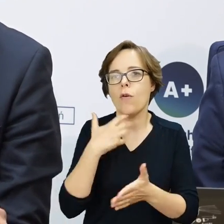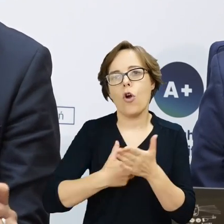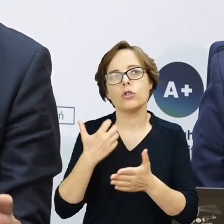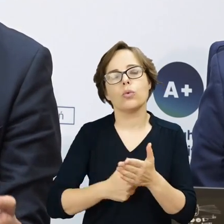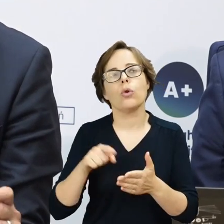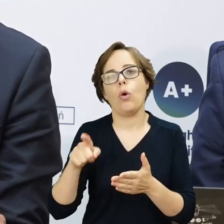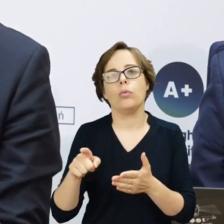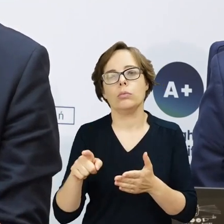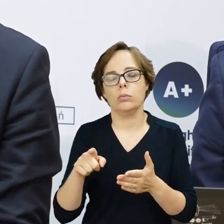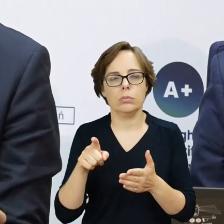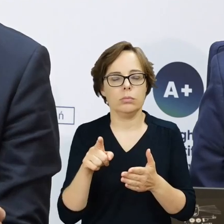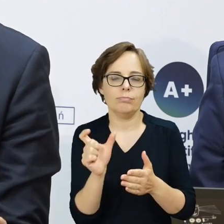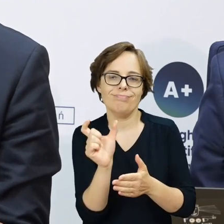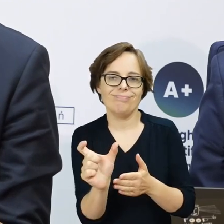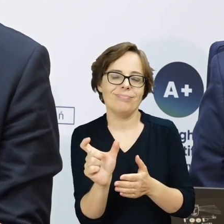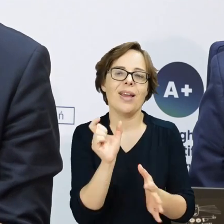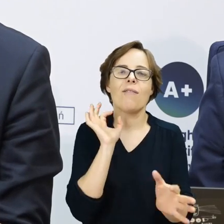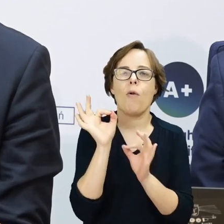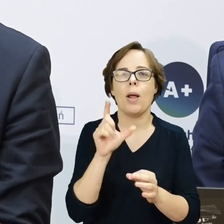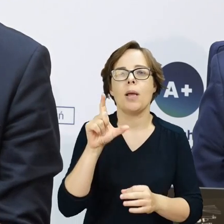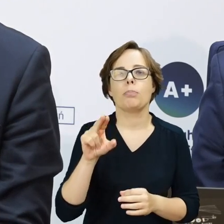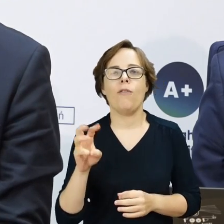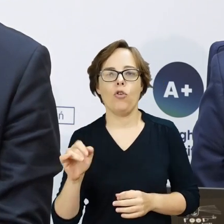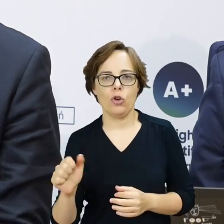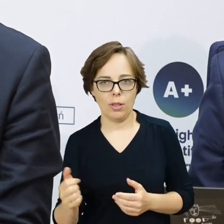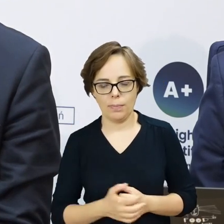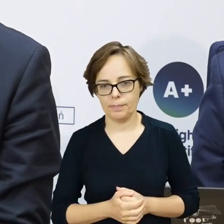publicznego. Ale ja wracam do tej drobnej sprawy z tego powodu, że